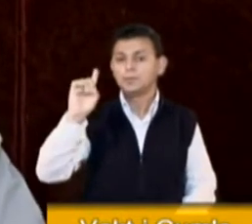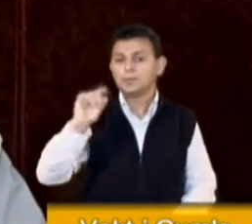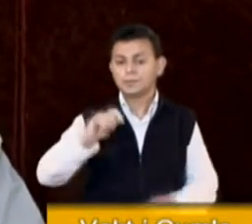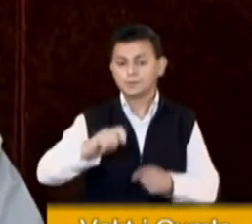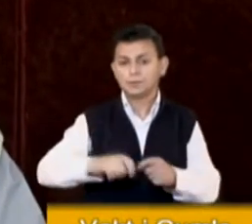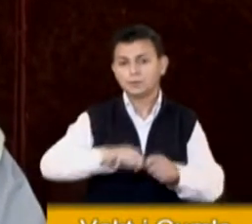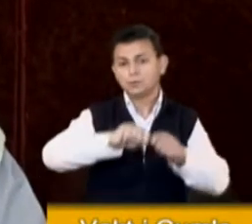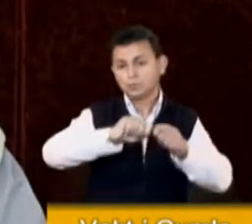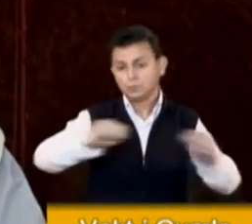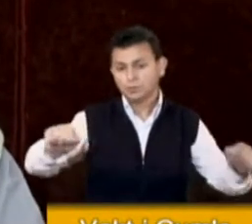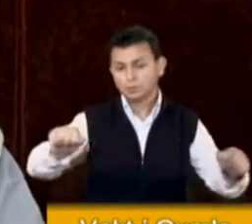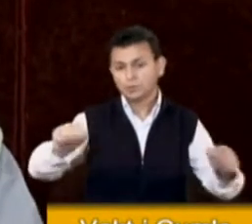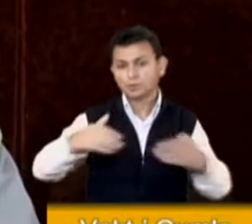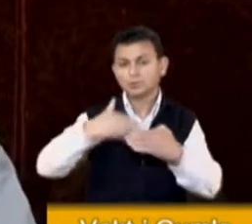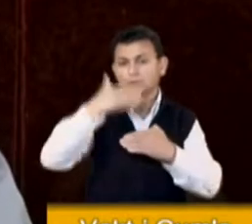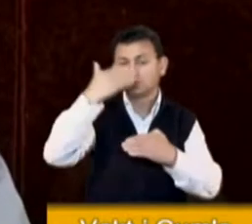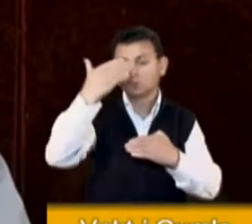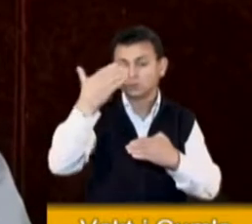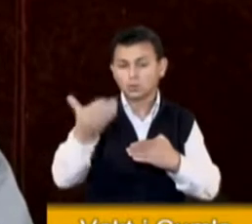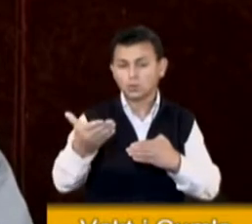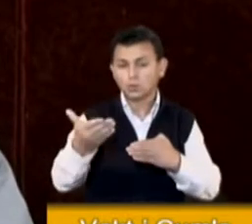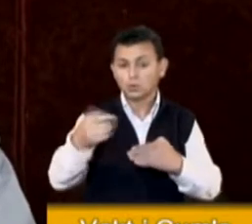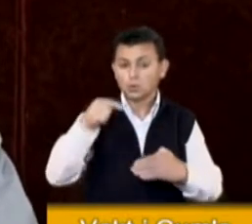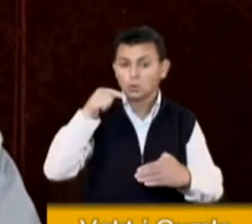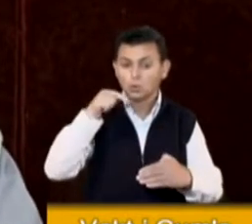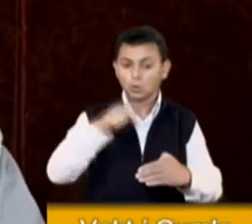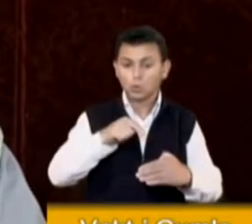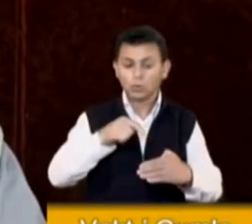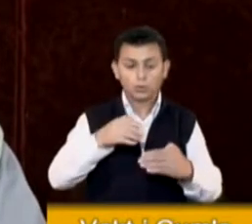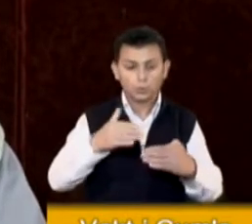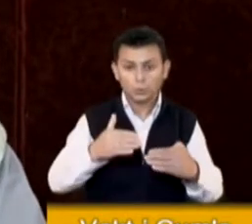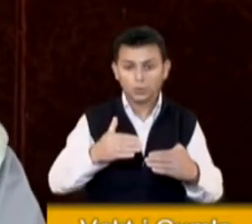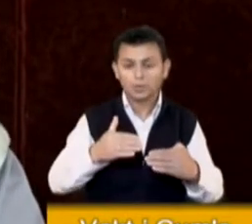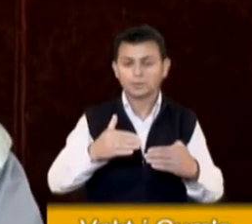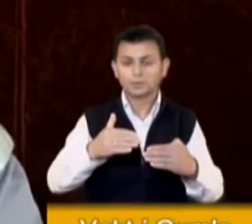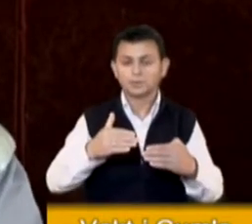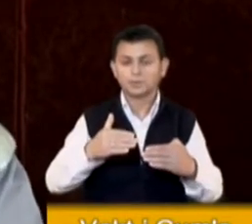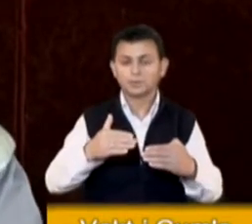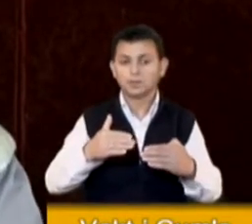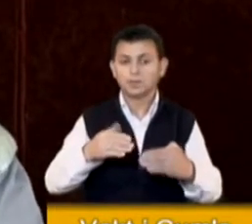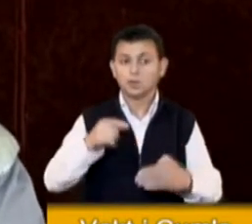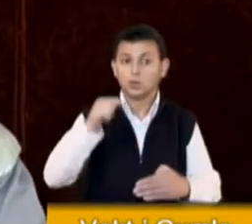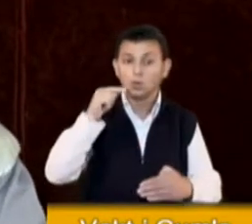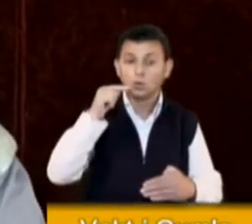düğüm yapıp bağlar ve sonra ona nefes eder, üflerse fekat sehar. O kimse